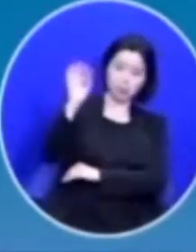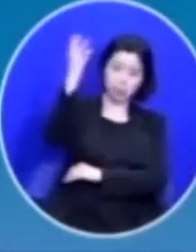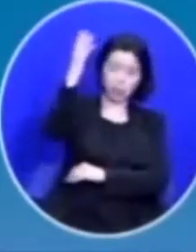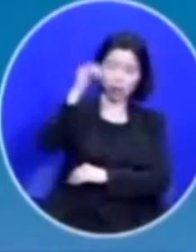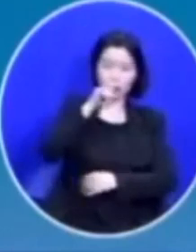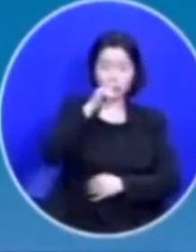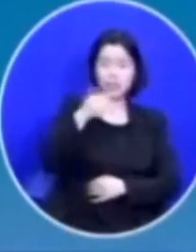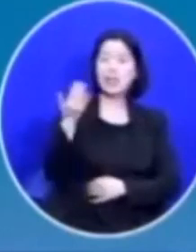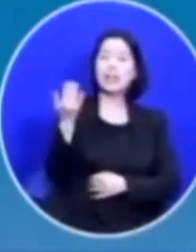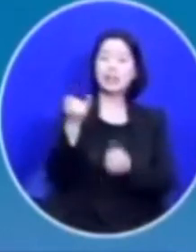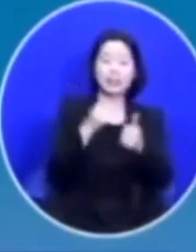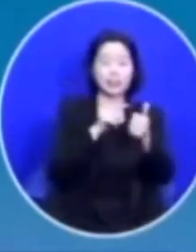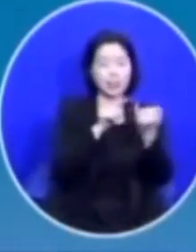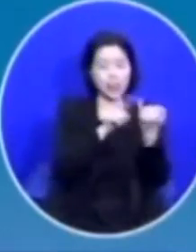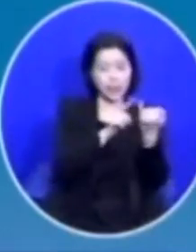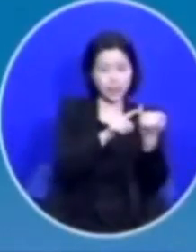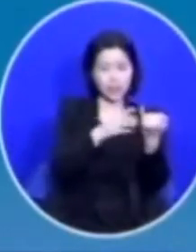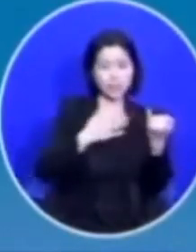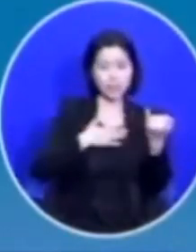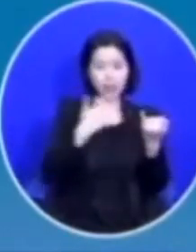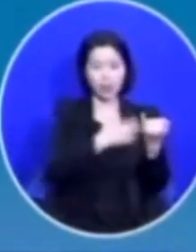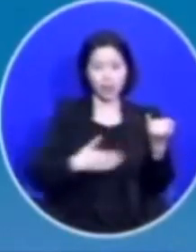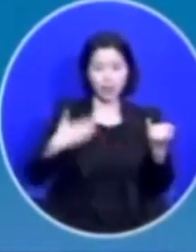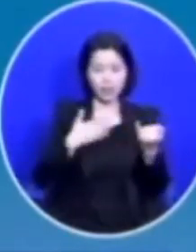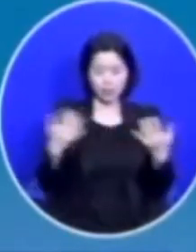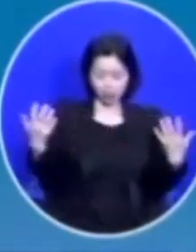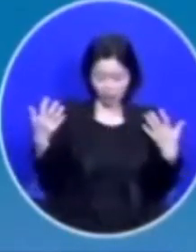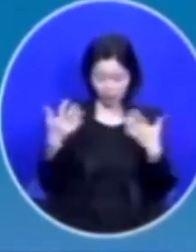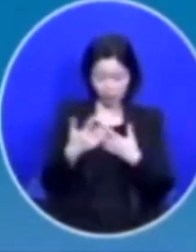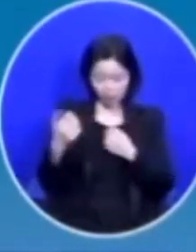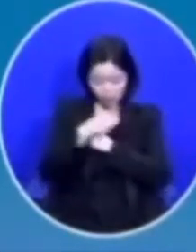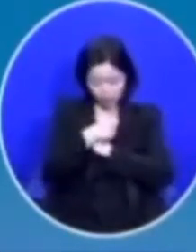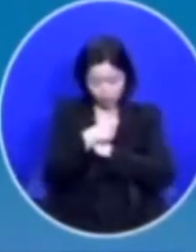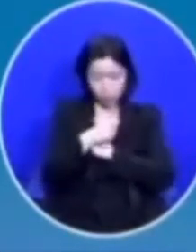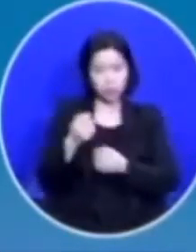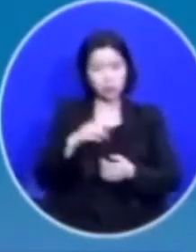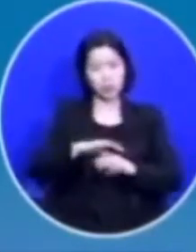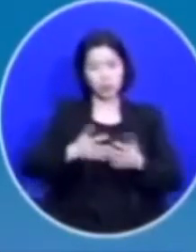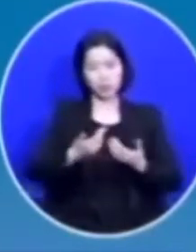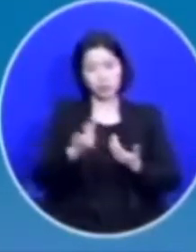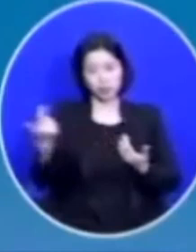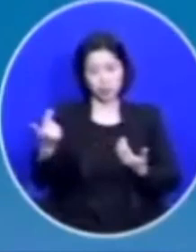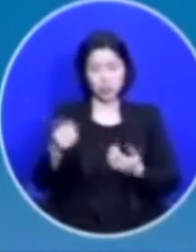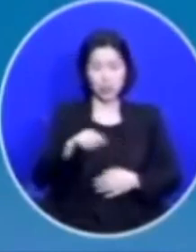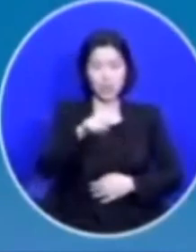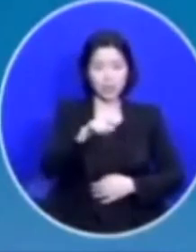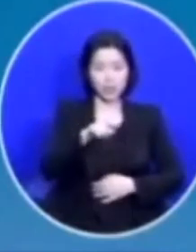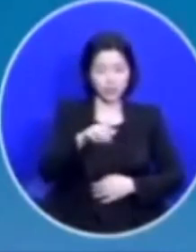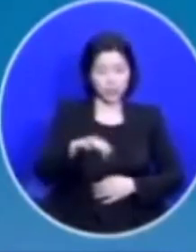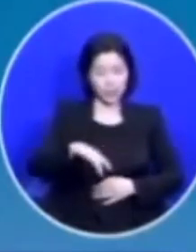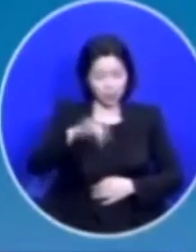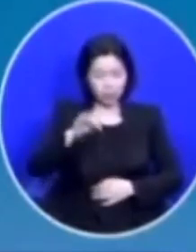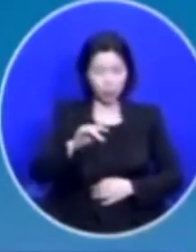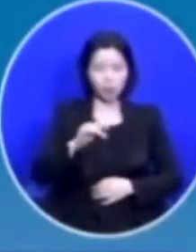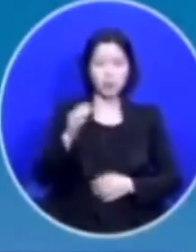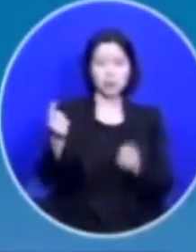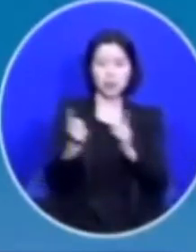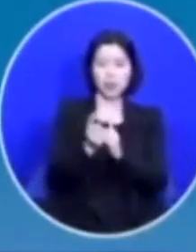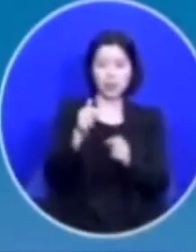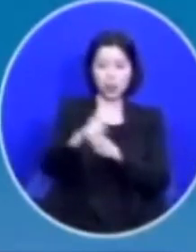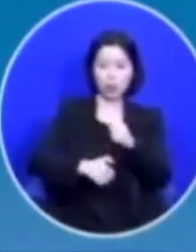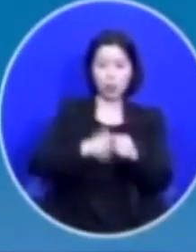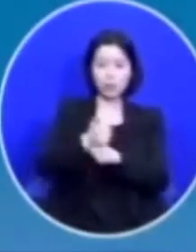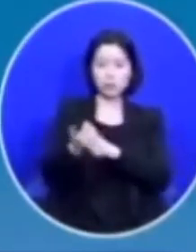당신을 난 가슴 한가득 홍 꽃 안합니다 당신을 처음 만난게 벌써 50년 전입니다